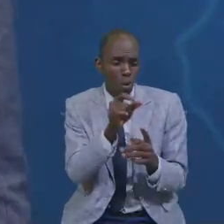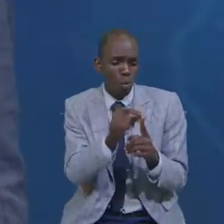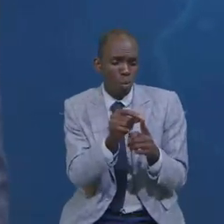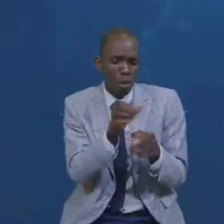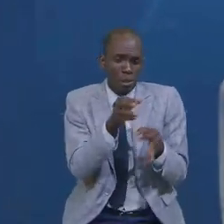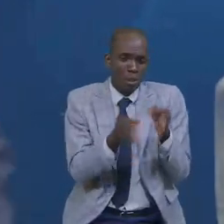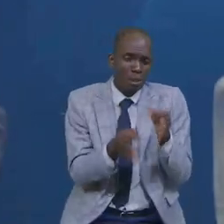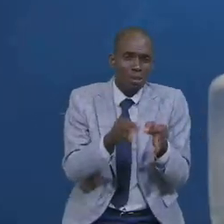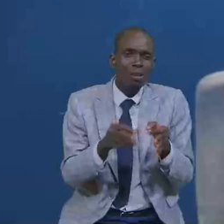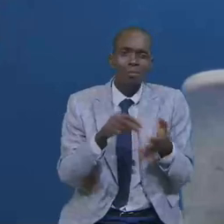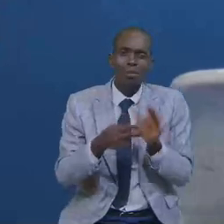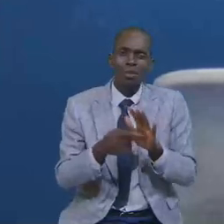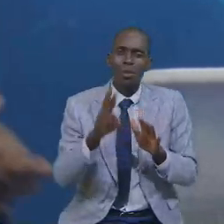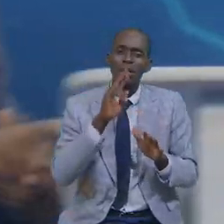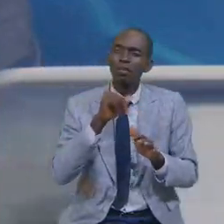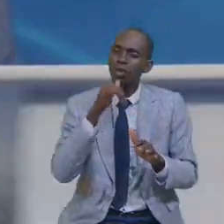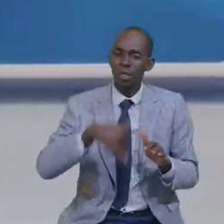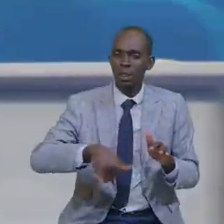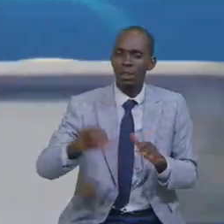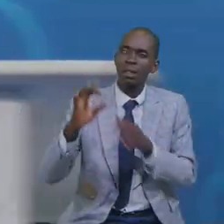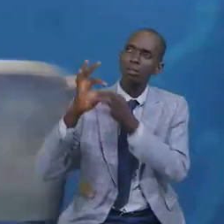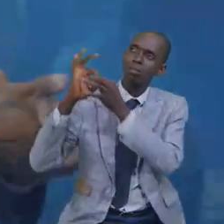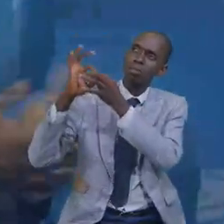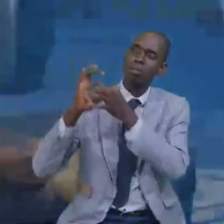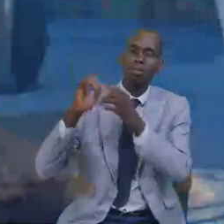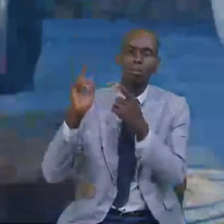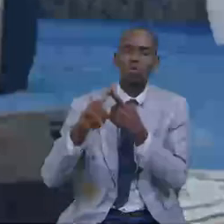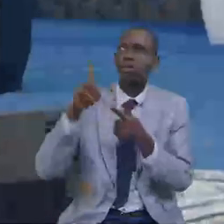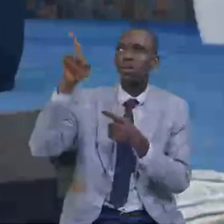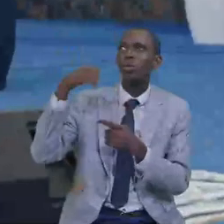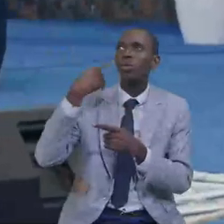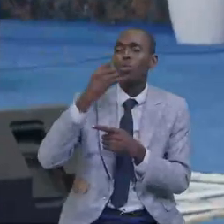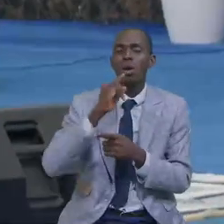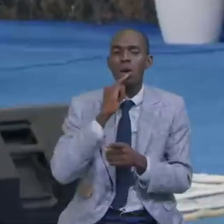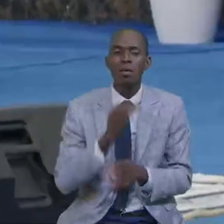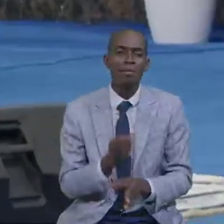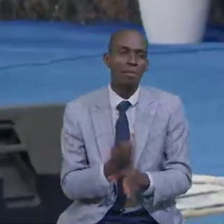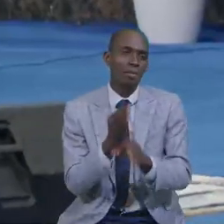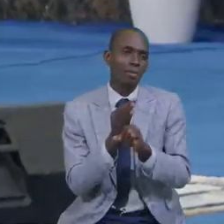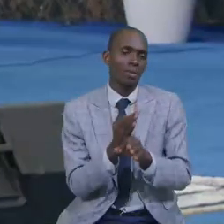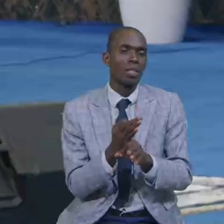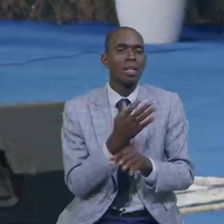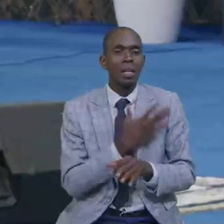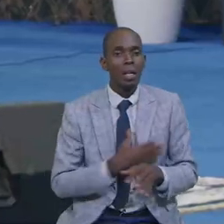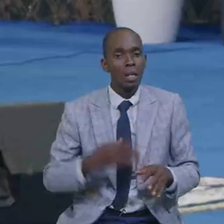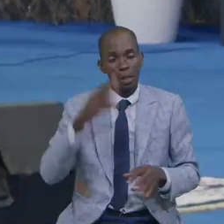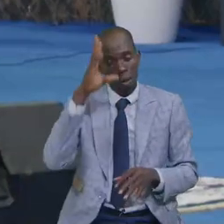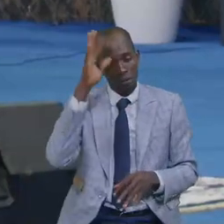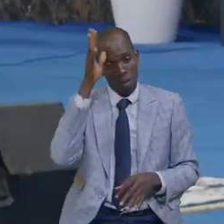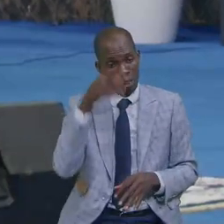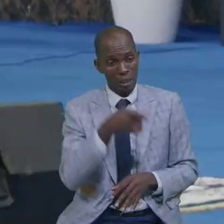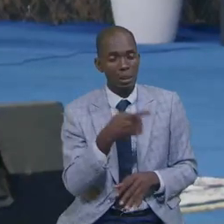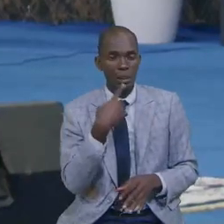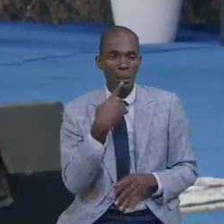habillé à lui à celui qui est fidèle alors il a dit si tu peux faire quelque